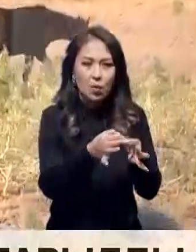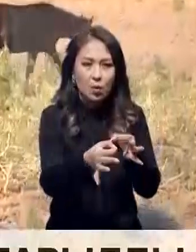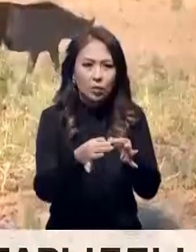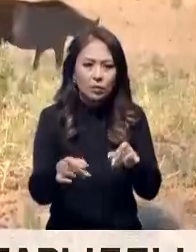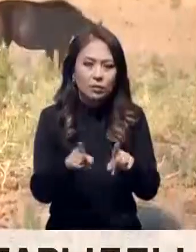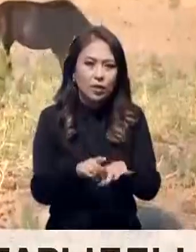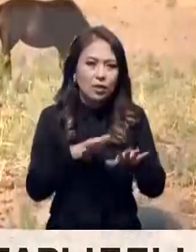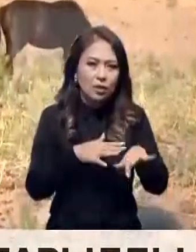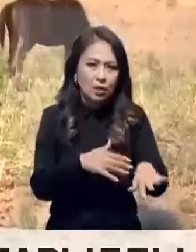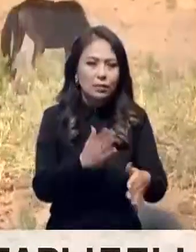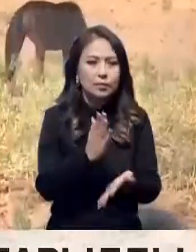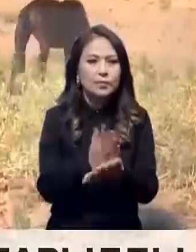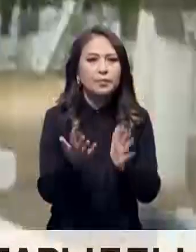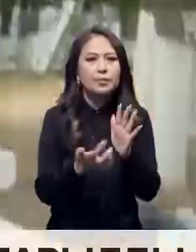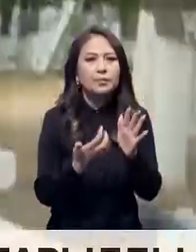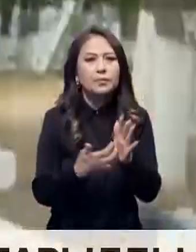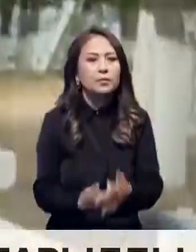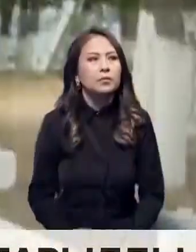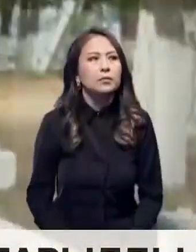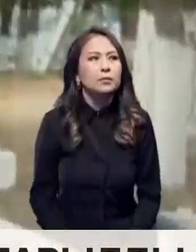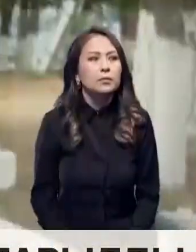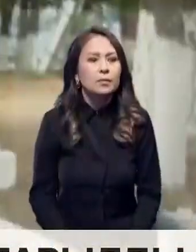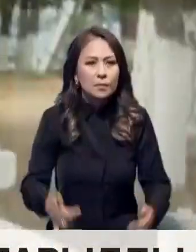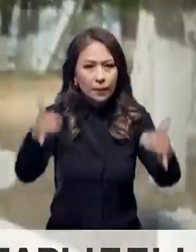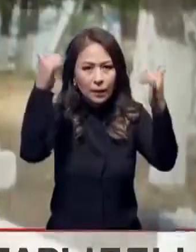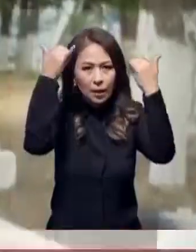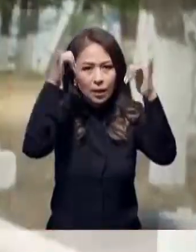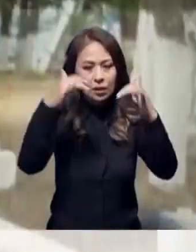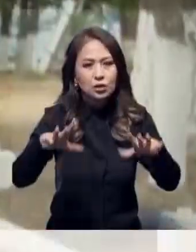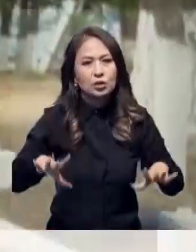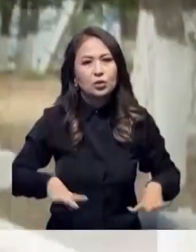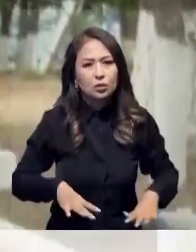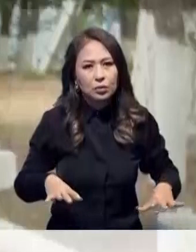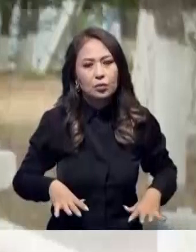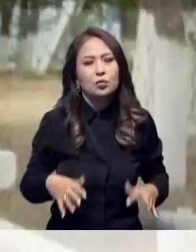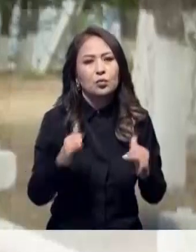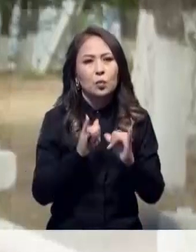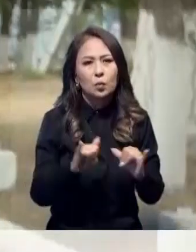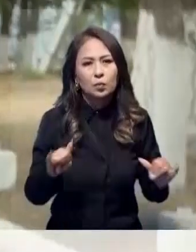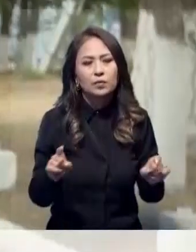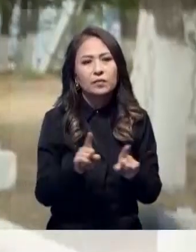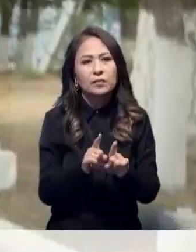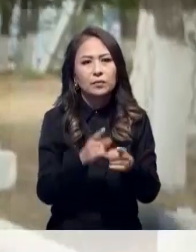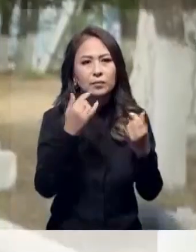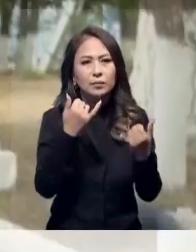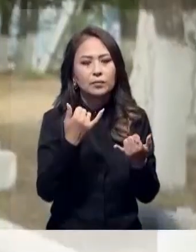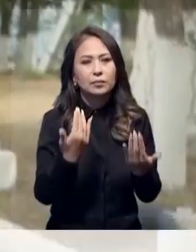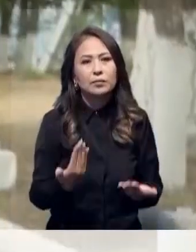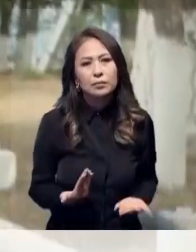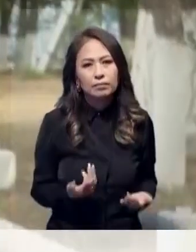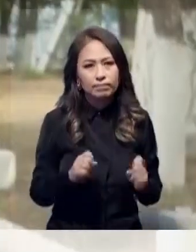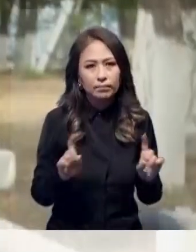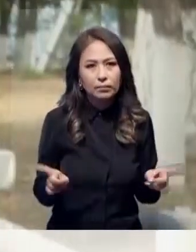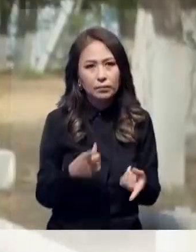өңірлеріндегідей жайылым тапшылығын тарта бастады. Сиыр да, жылқы да, түйе де, қой мал да көбейіп қазір елдің әл-ауқаты көтеріліп